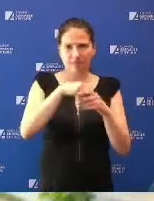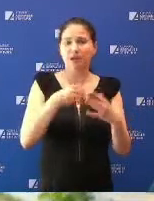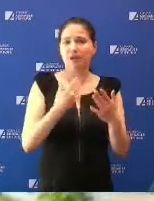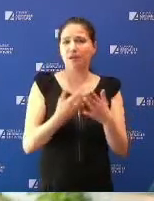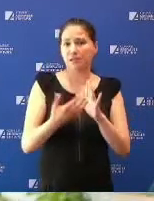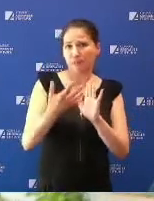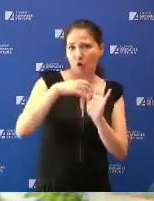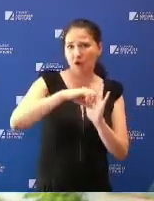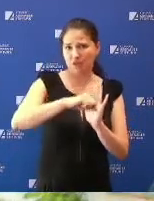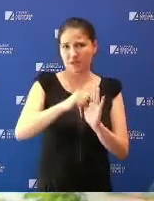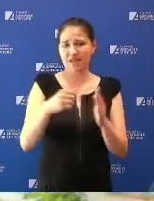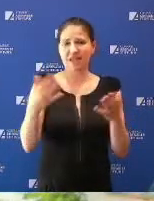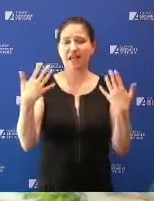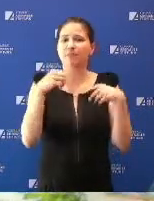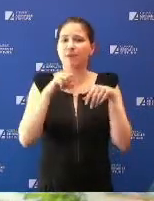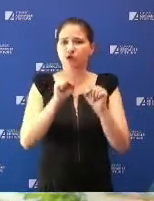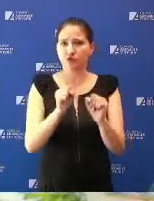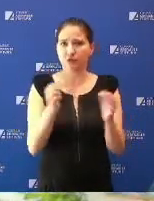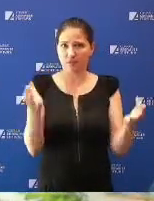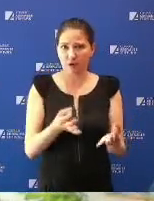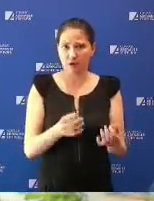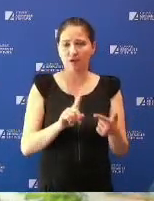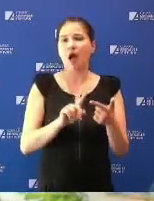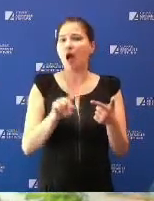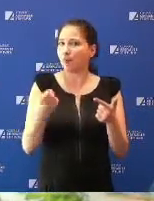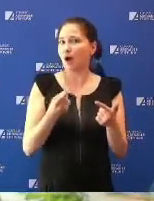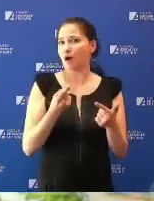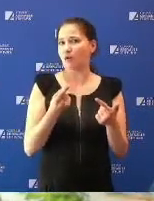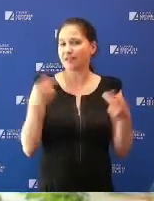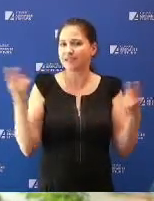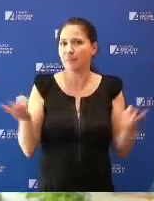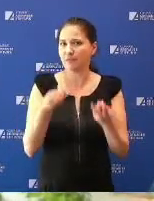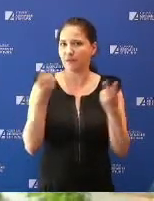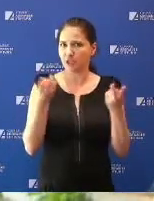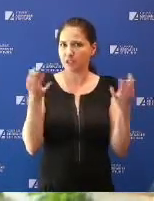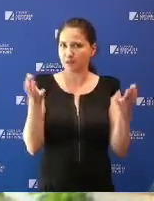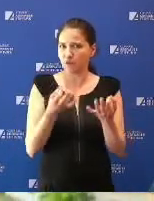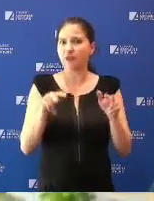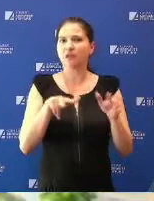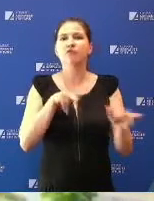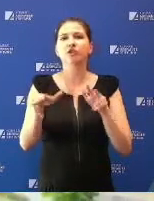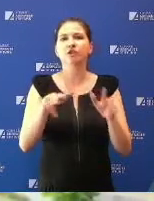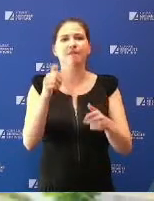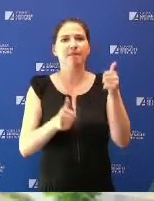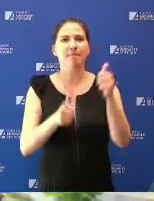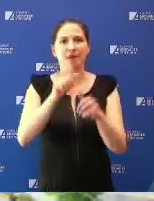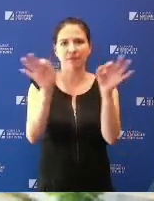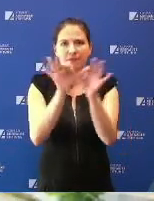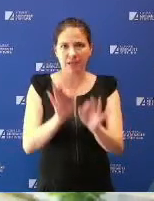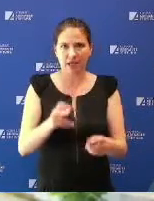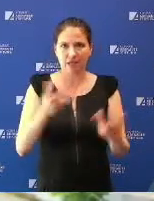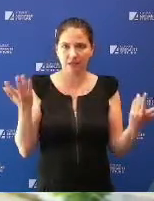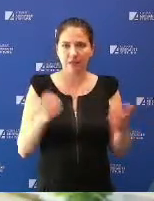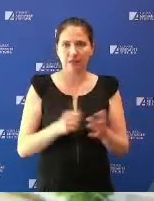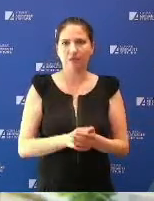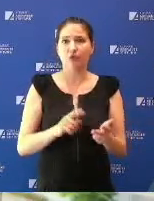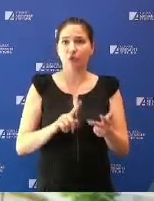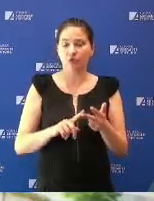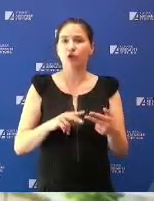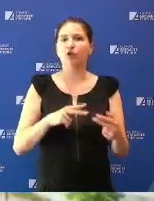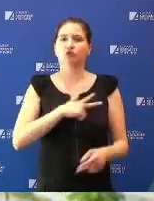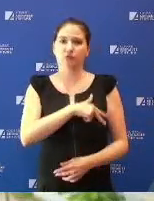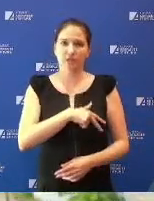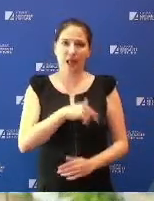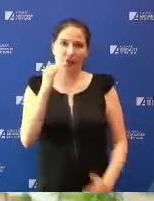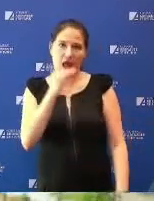konsequenter Klimaschutz dazu, aber genauso selbstverständlich wirtschaftliche Wettbewerbsfähigkeit und sozialer Ausgleich.